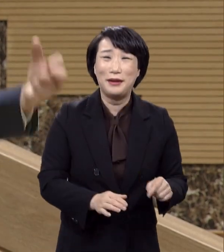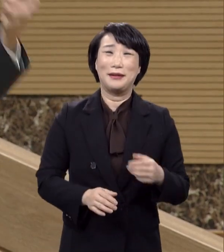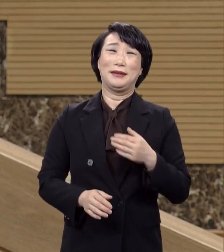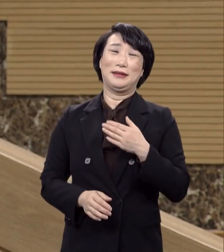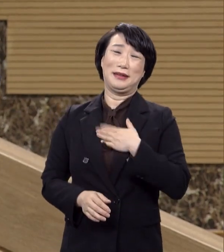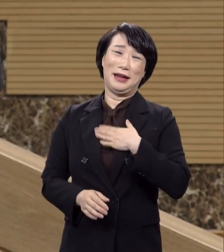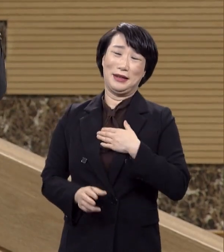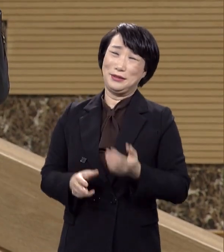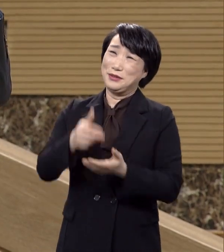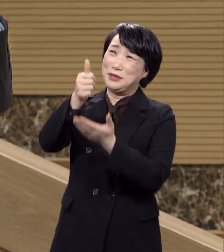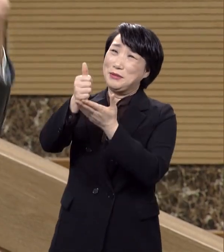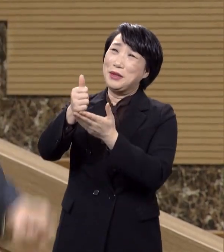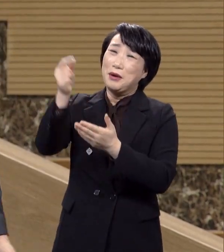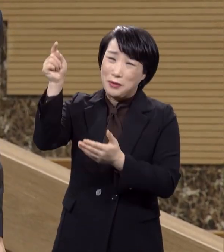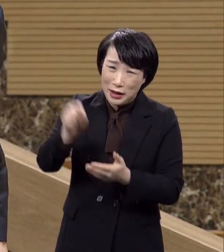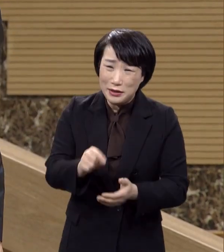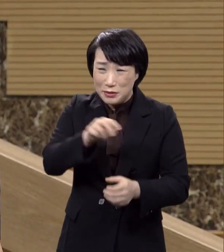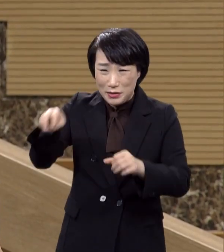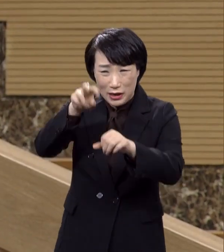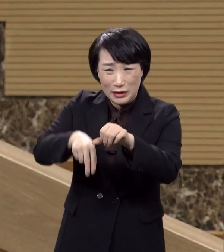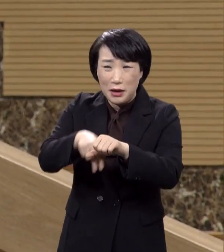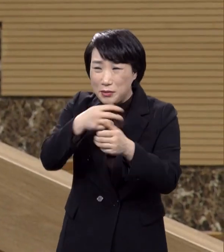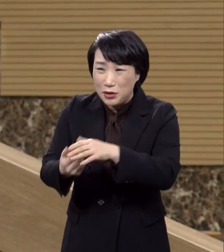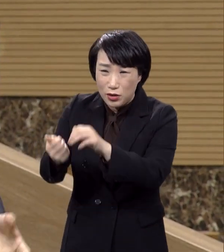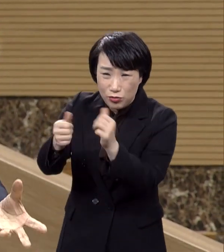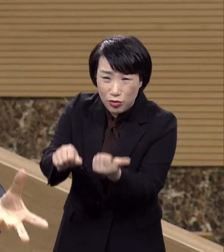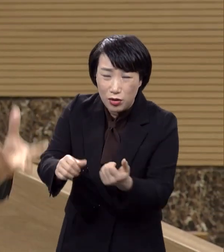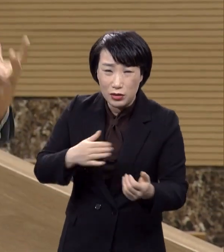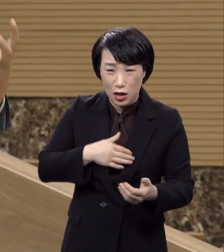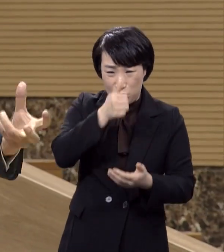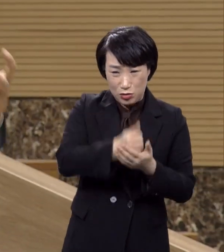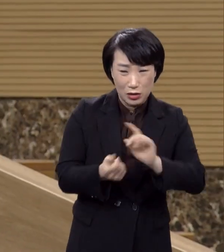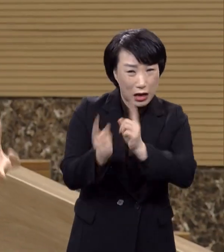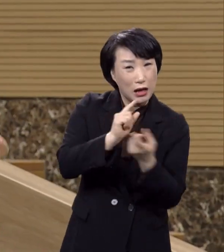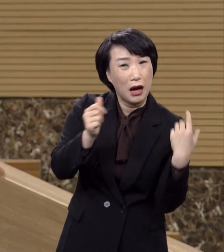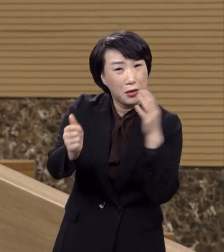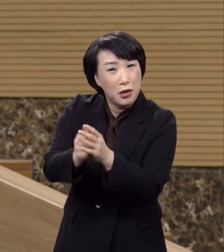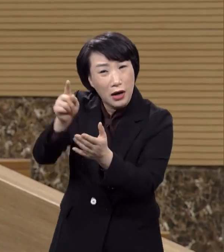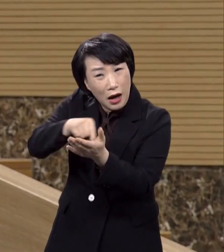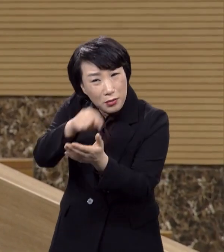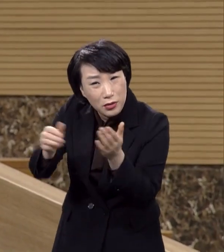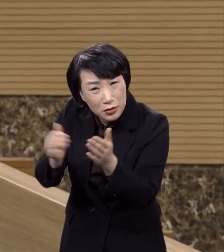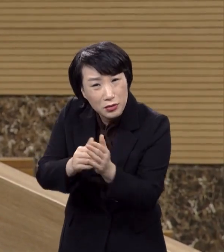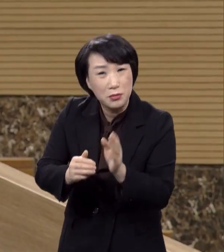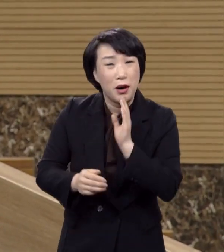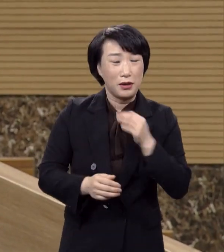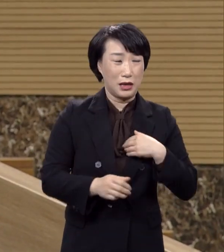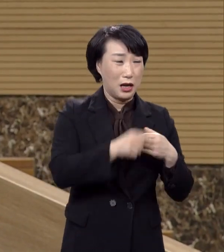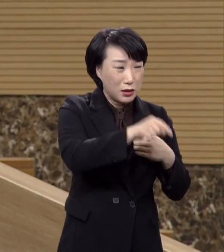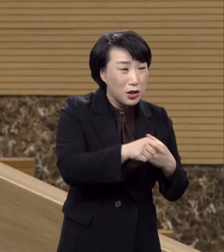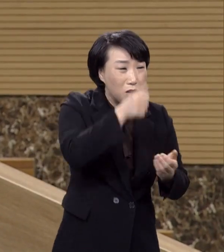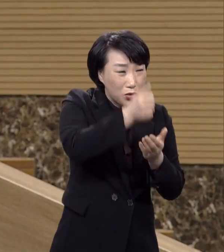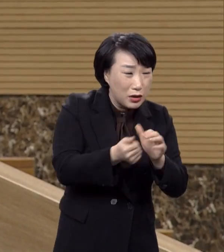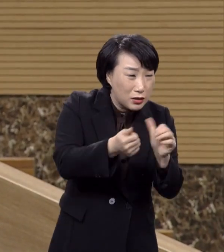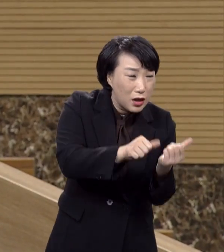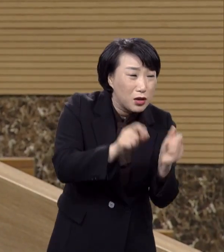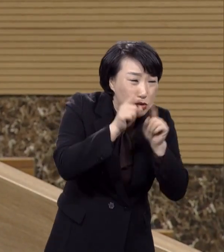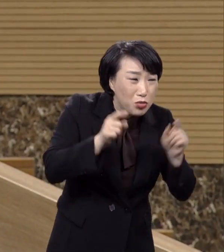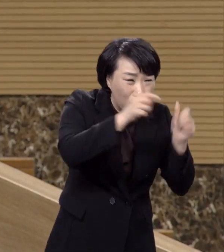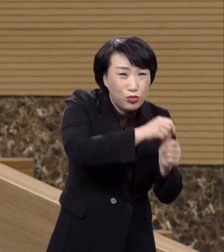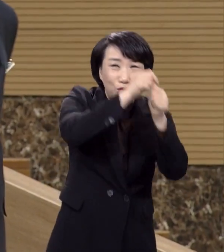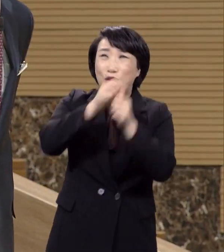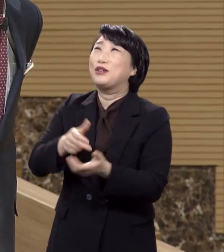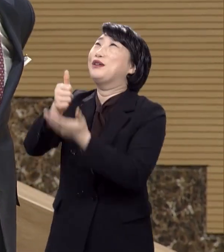없었지만은 주님이 죽어서 내 죄값을 갚고 나를 죄와 사망과 지옥에서 구원하신 그 주님 얼마나